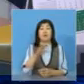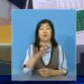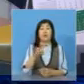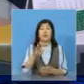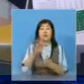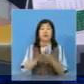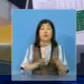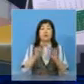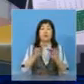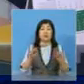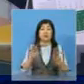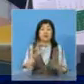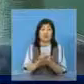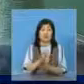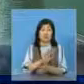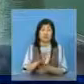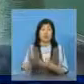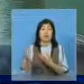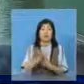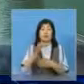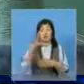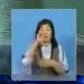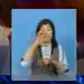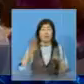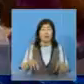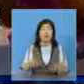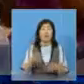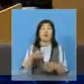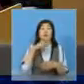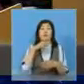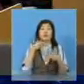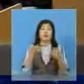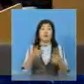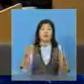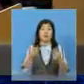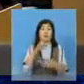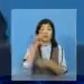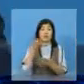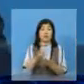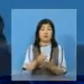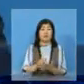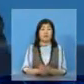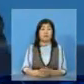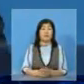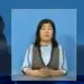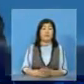дальнейшим преподавательской деятельностью. Послание президент дал особое значение этому вопросу и поставил конкретные задачи.